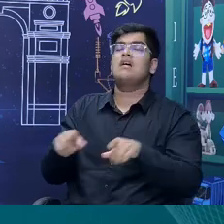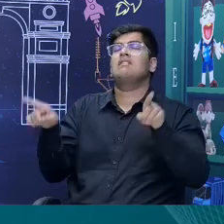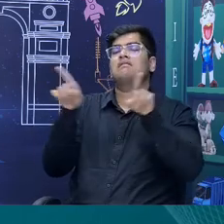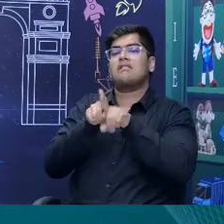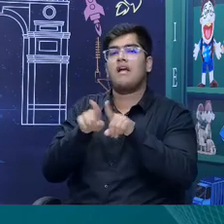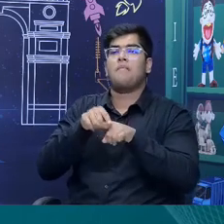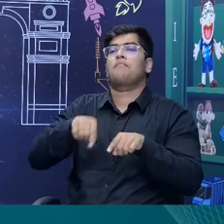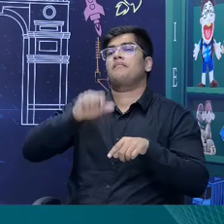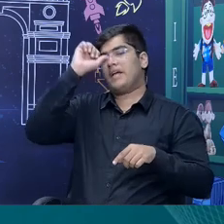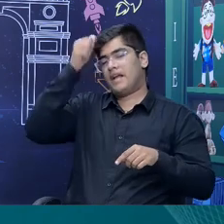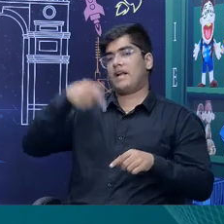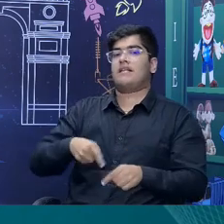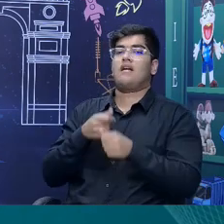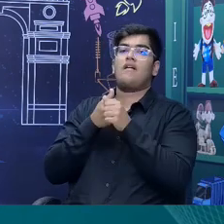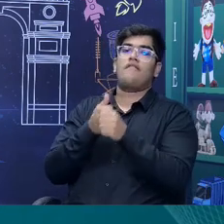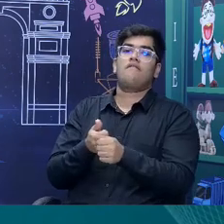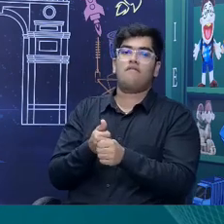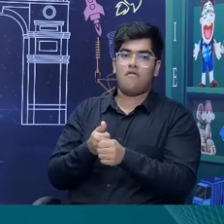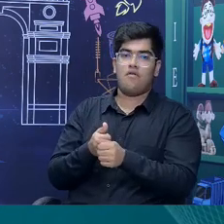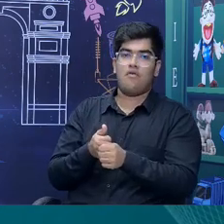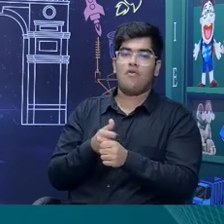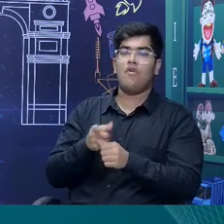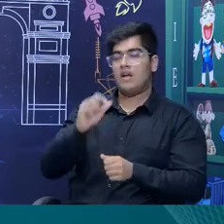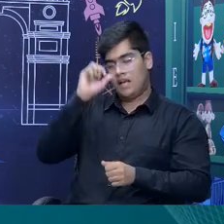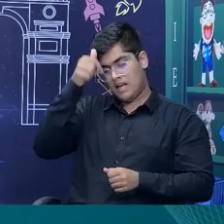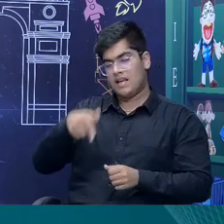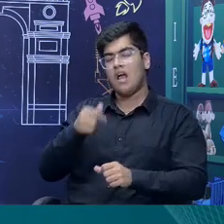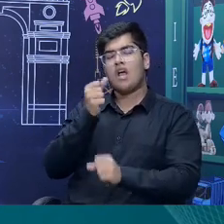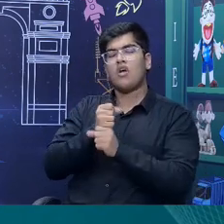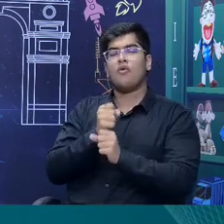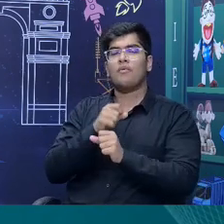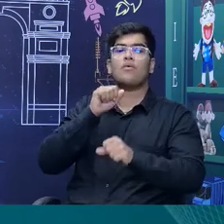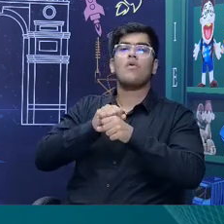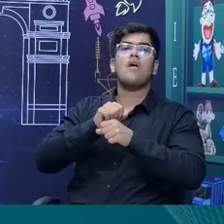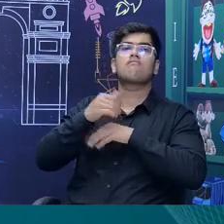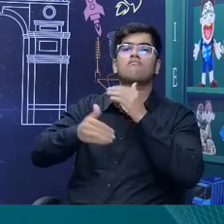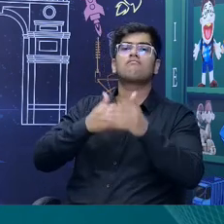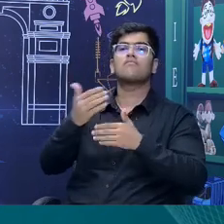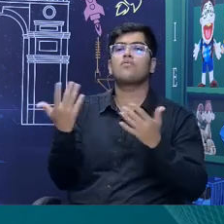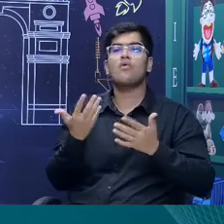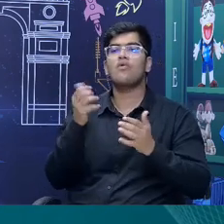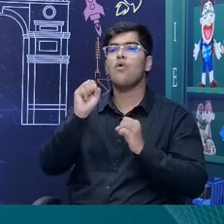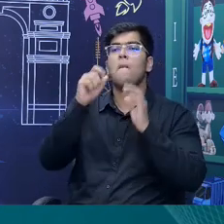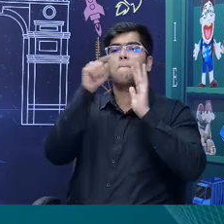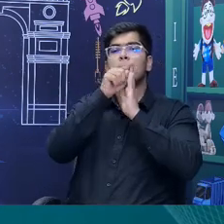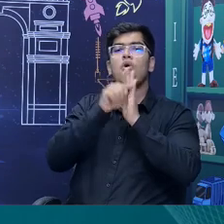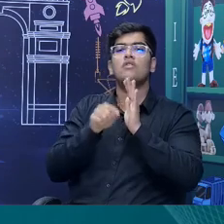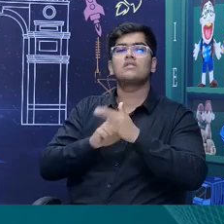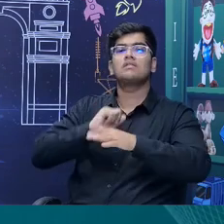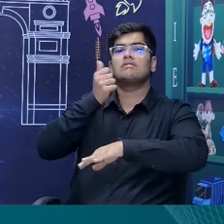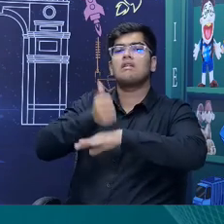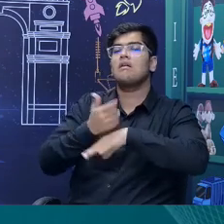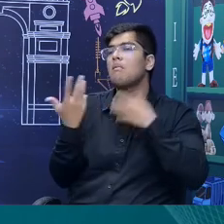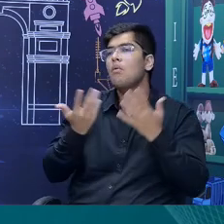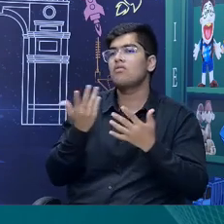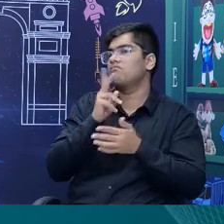कैसे ए गवर्नमेंट फंक्शन करेगी कैसे वो अपनी पॉलिसी फ्रेम करेगी